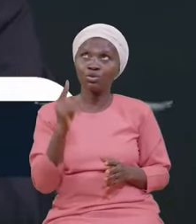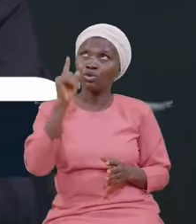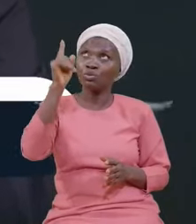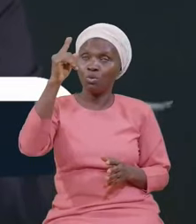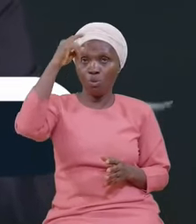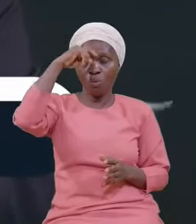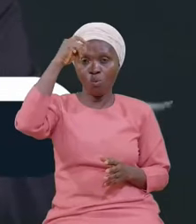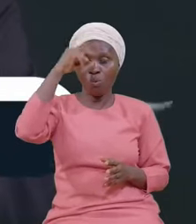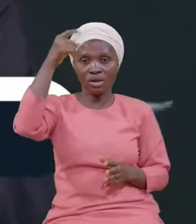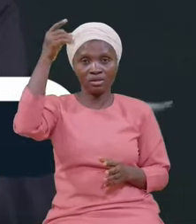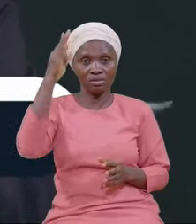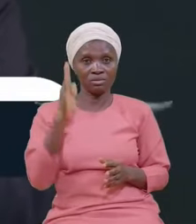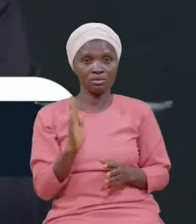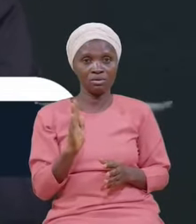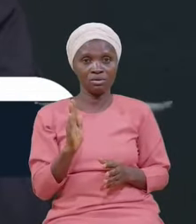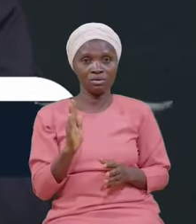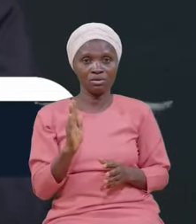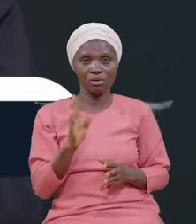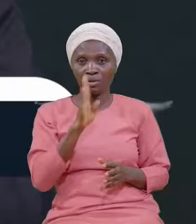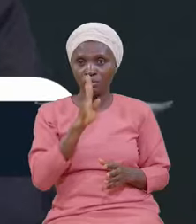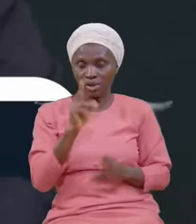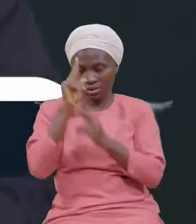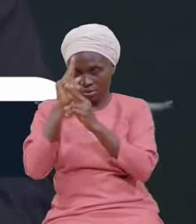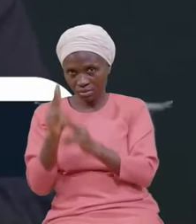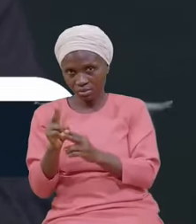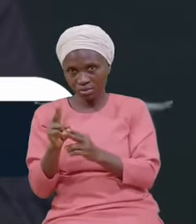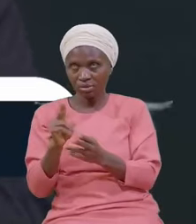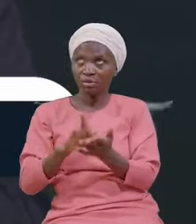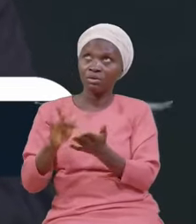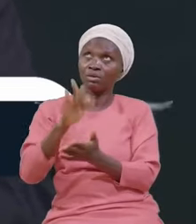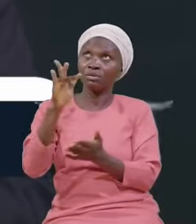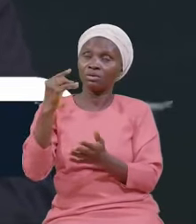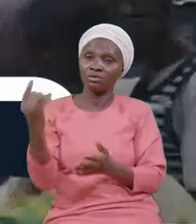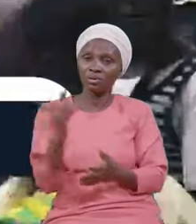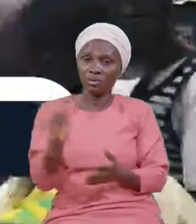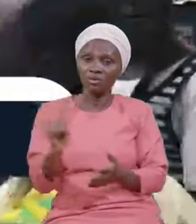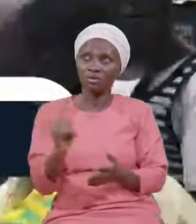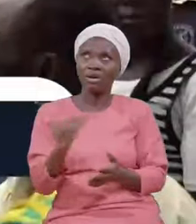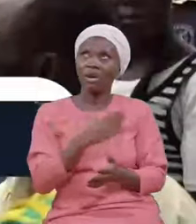Dieu, soit honneur et gloire au siècle des siècles.